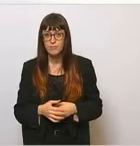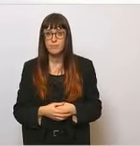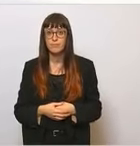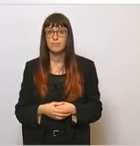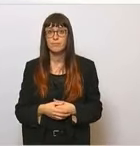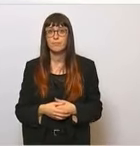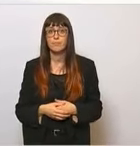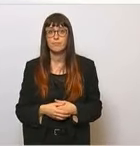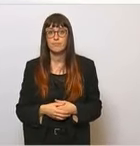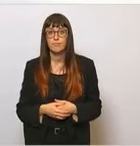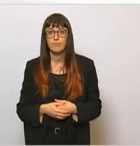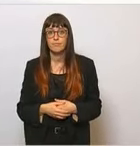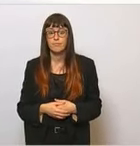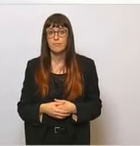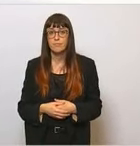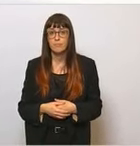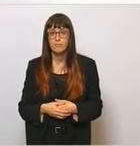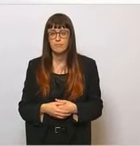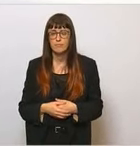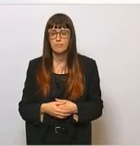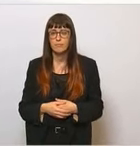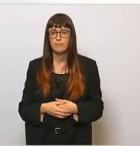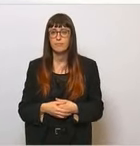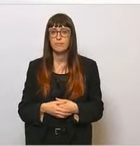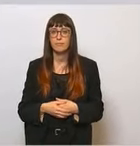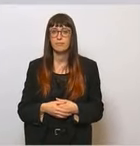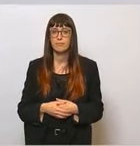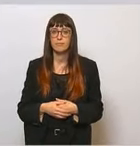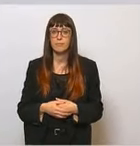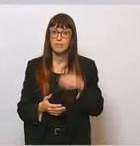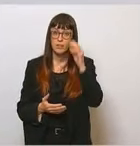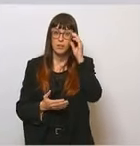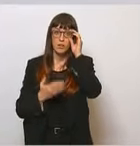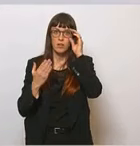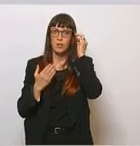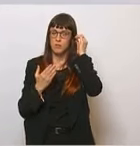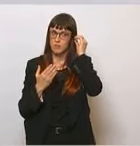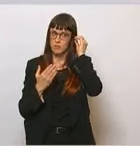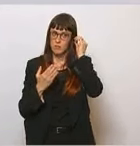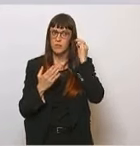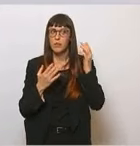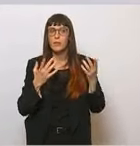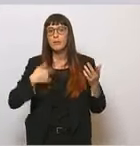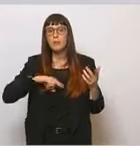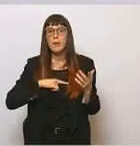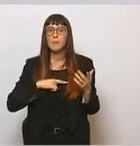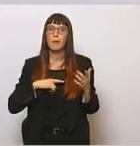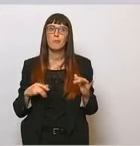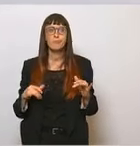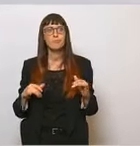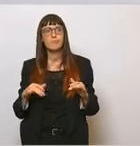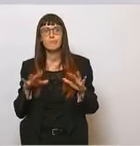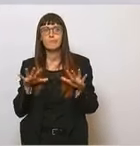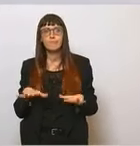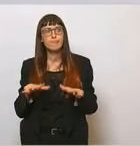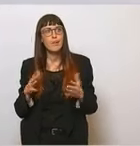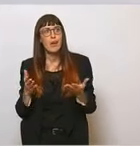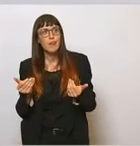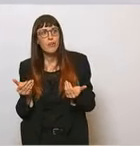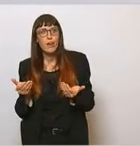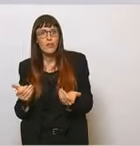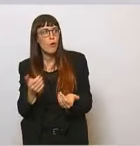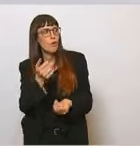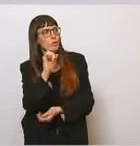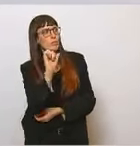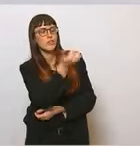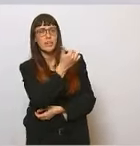réglementation de l'intérieur, ou si nous pensons qu'ils vont trouver la solution question par elles-mêmes, ces entreprises, eh bien, ça n'aura pas lieu. Nous avons